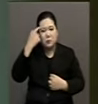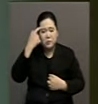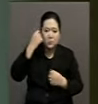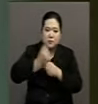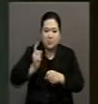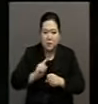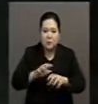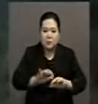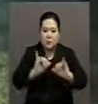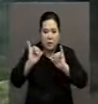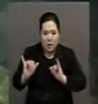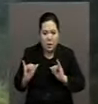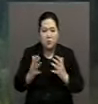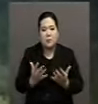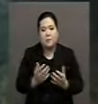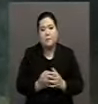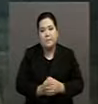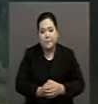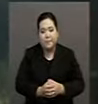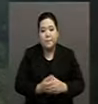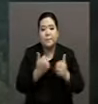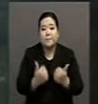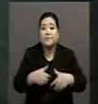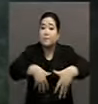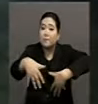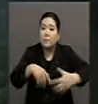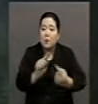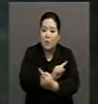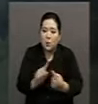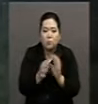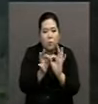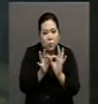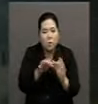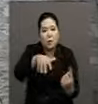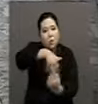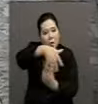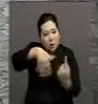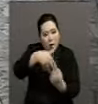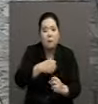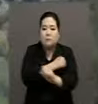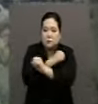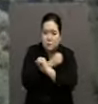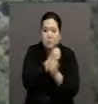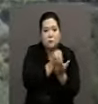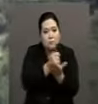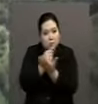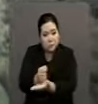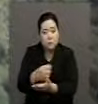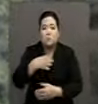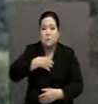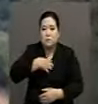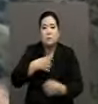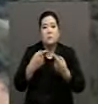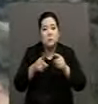กิน แม้วันนี้สังคมจะตื่นตัวเรื่องสิ่งแวดล้อมและการอนุรักษ์ไปมากแล้วแต่วิกฤตป่าน่านดูจะ